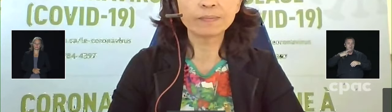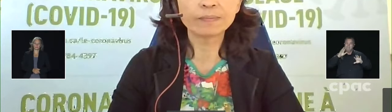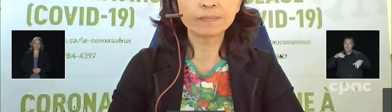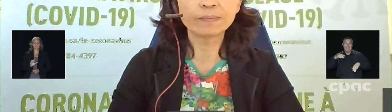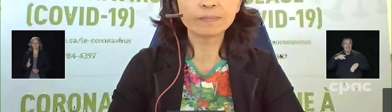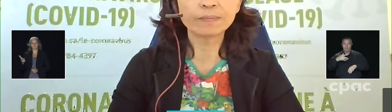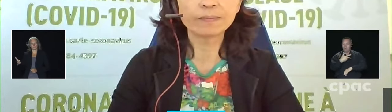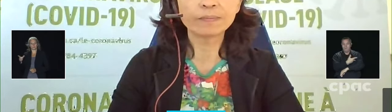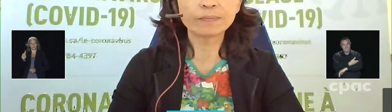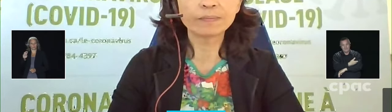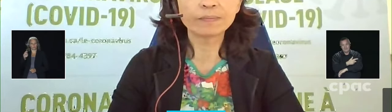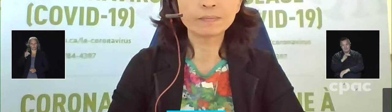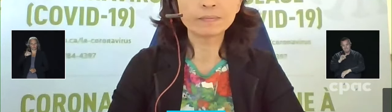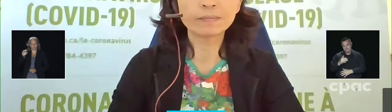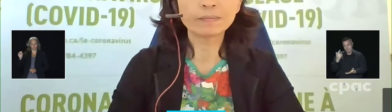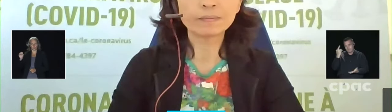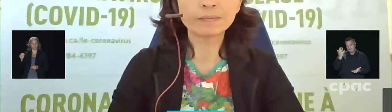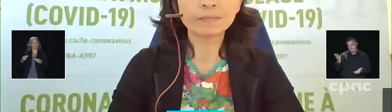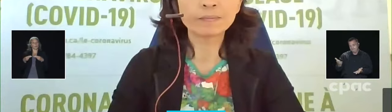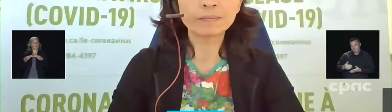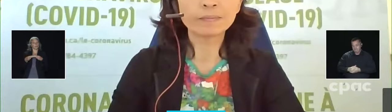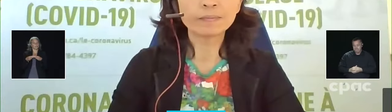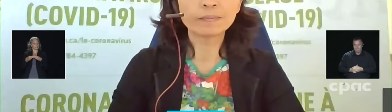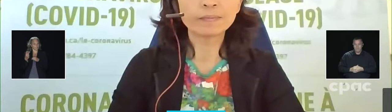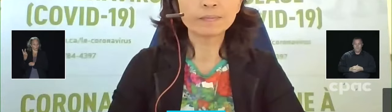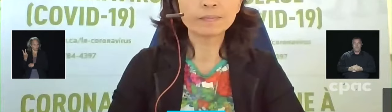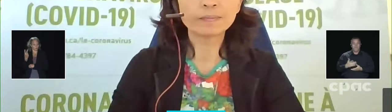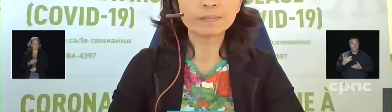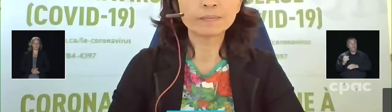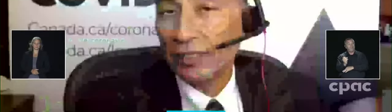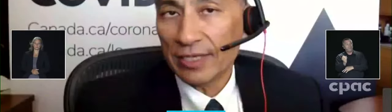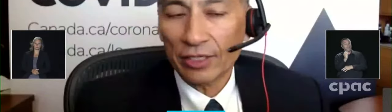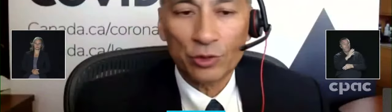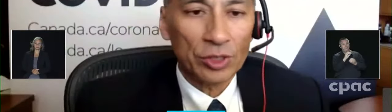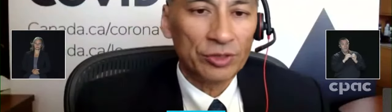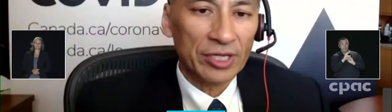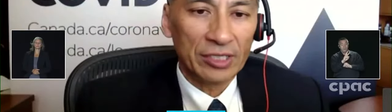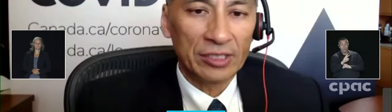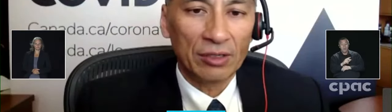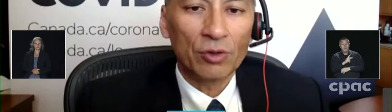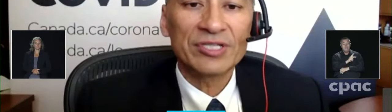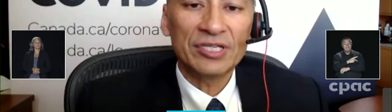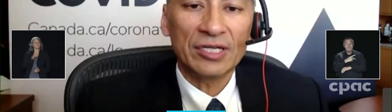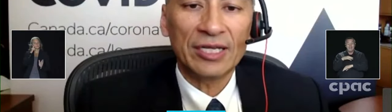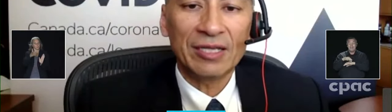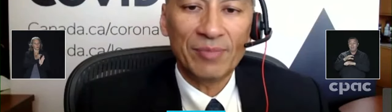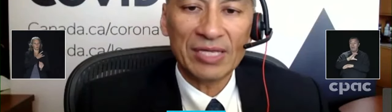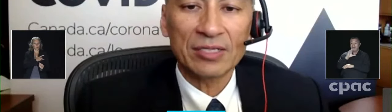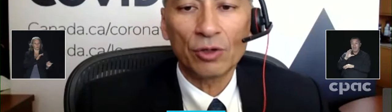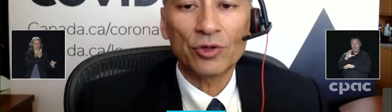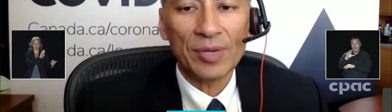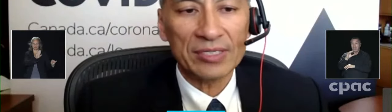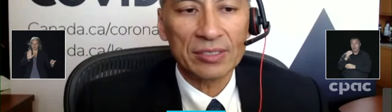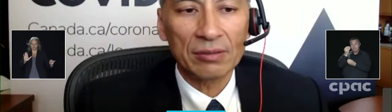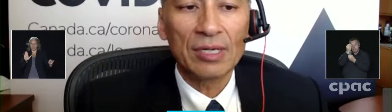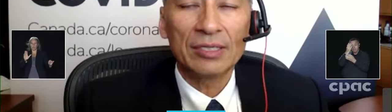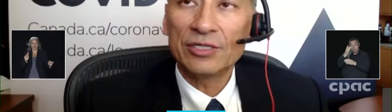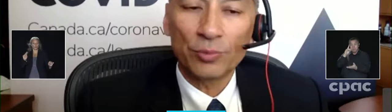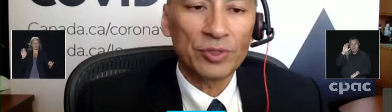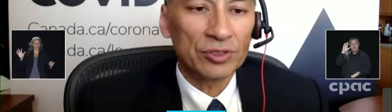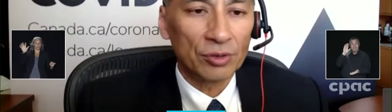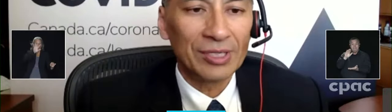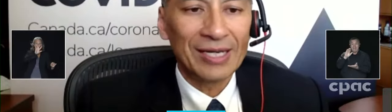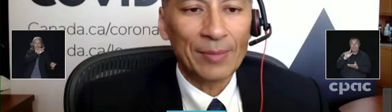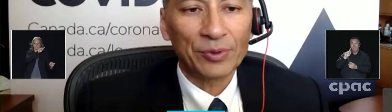Si on avance à diapositive 2, les provinces et les territoires du Canada ont signalé des baisses de l'occupation